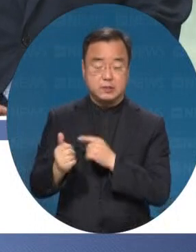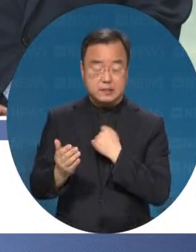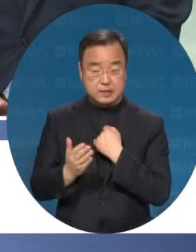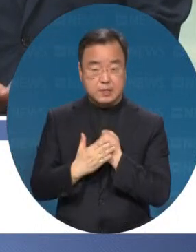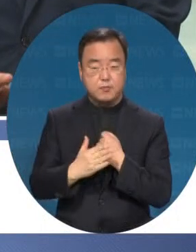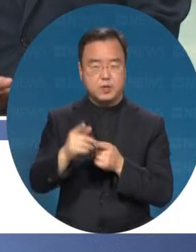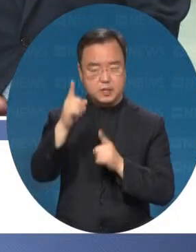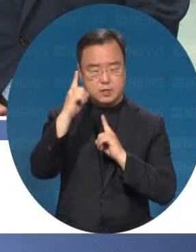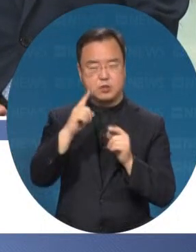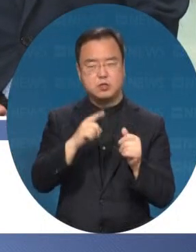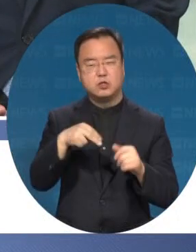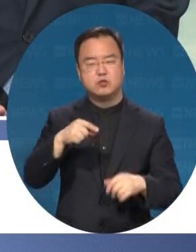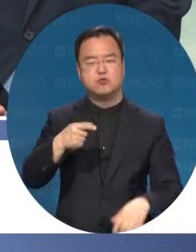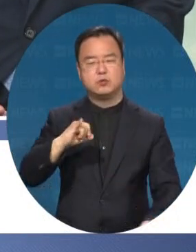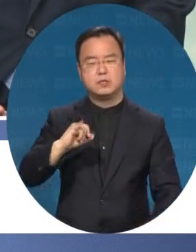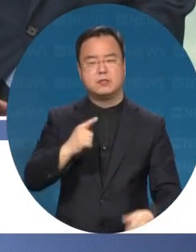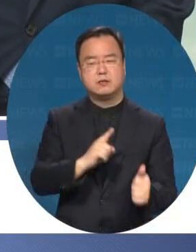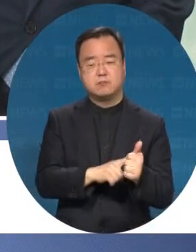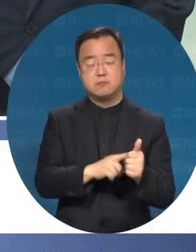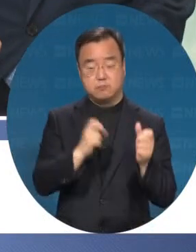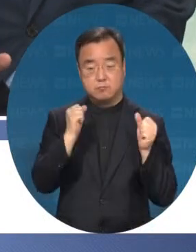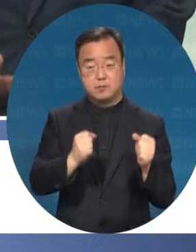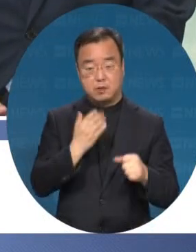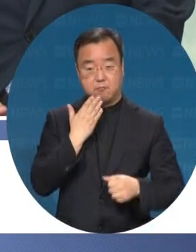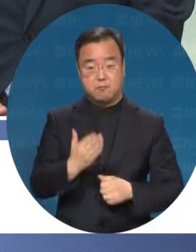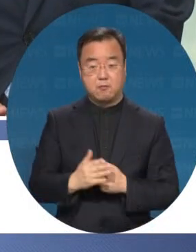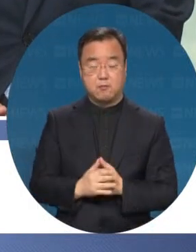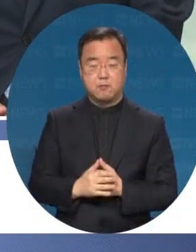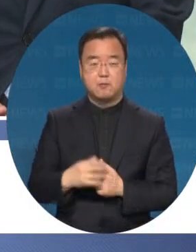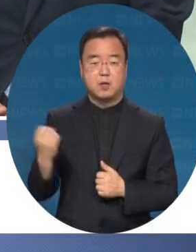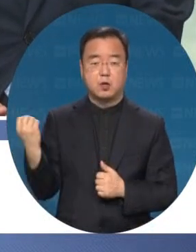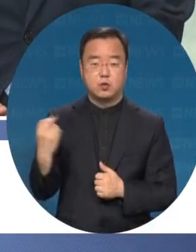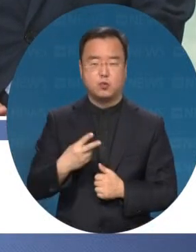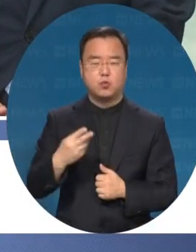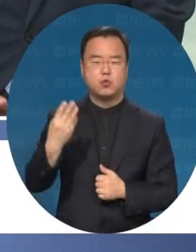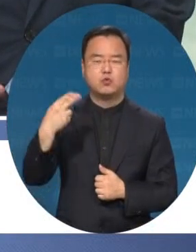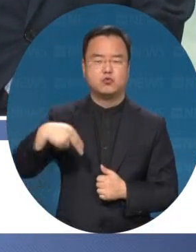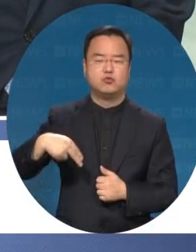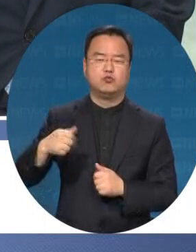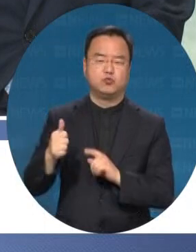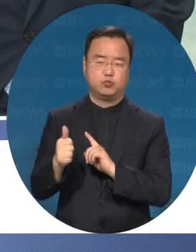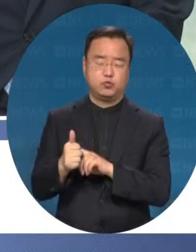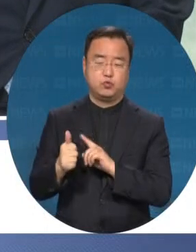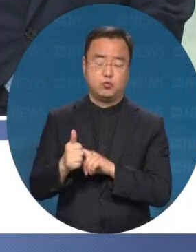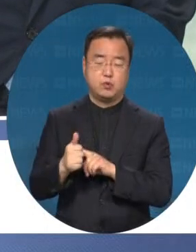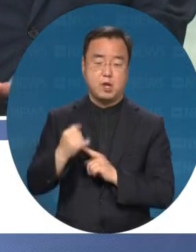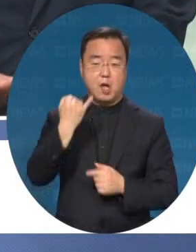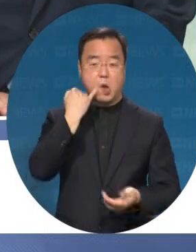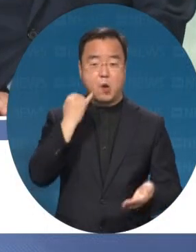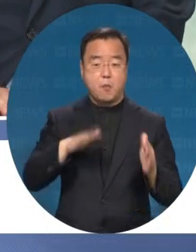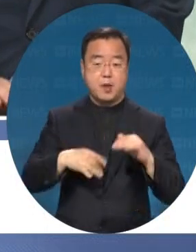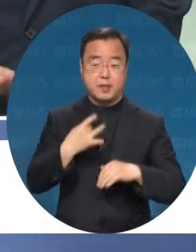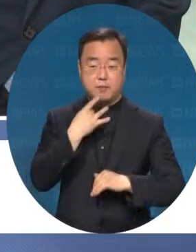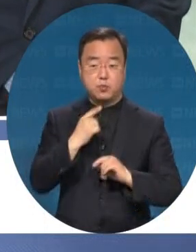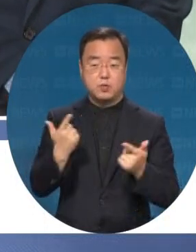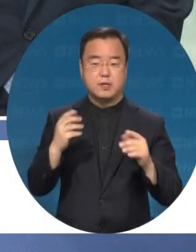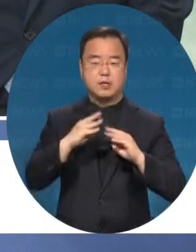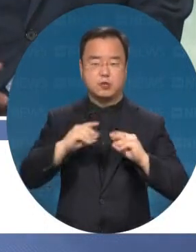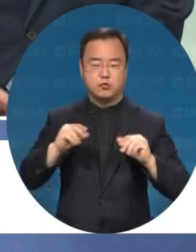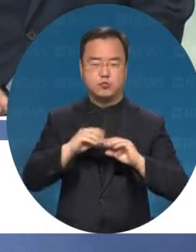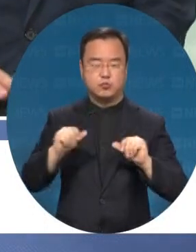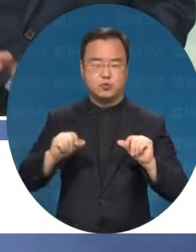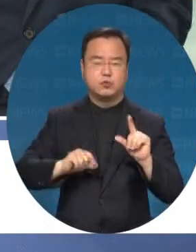있었던 것입니다 우선 원칙적으로 또이 유성룡의 바다뿐만 아니라 육지 또